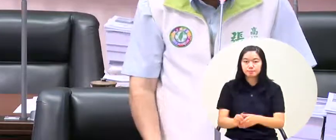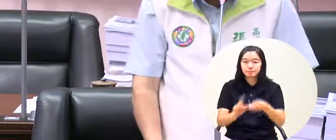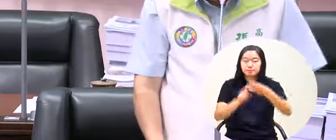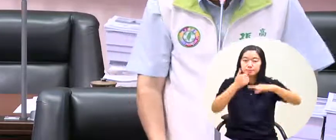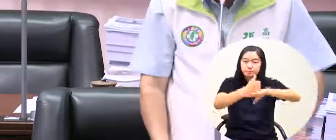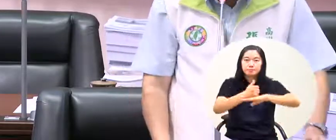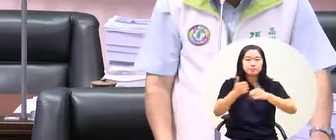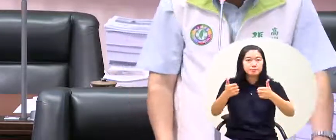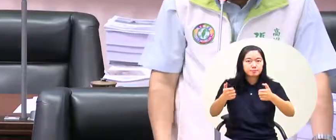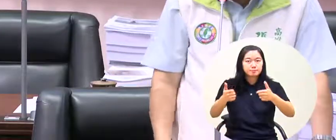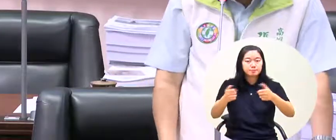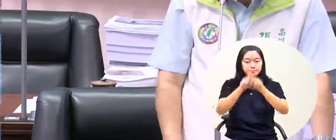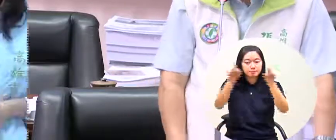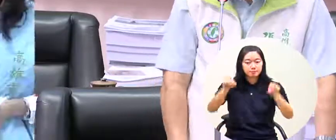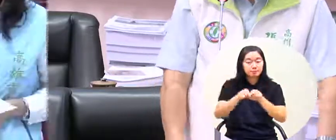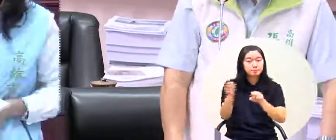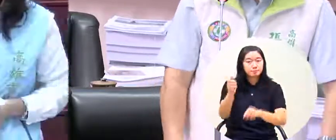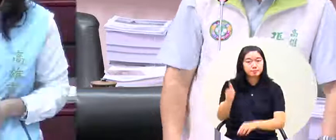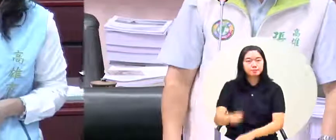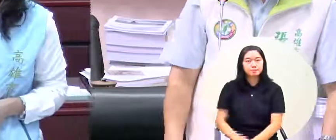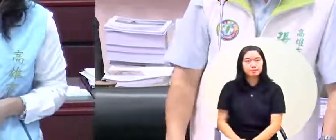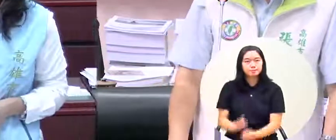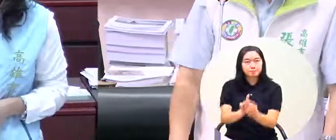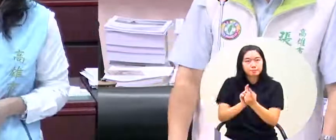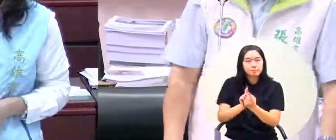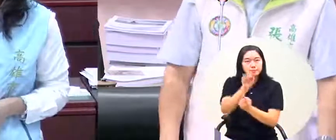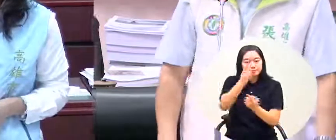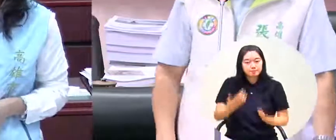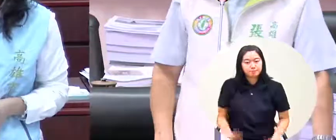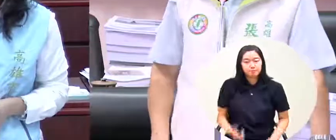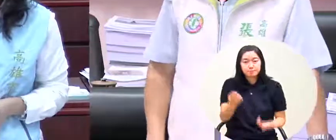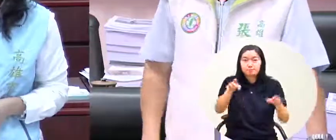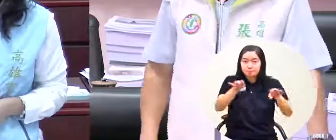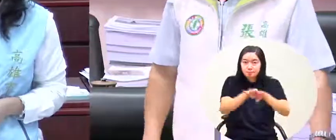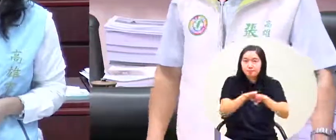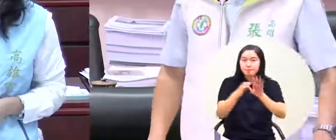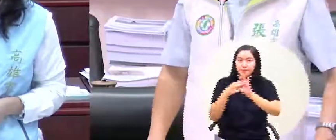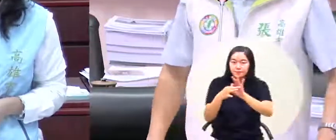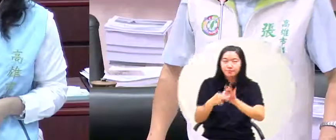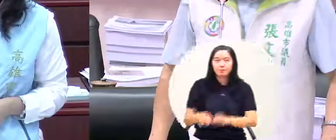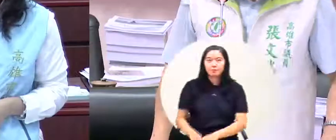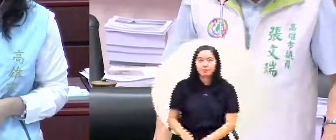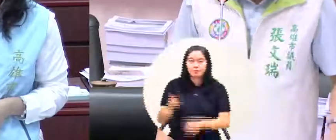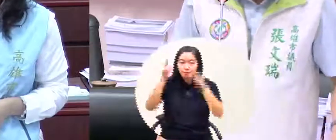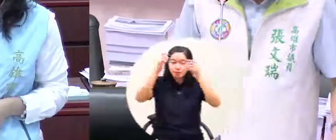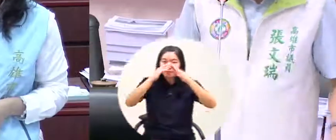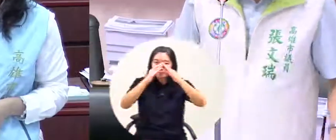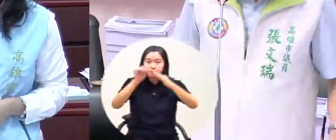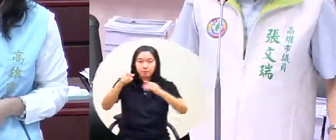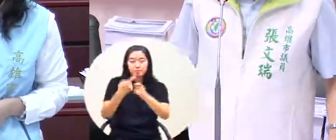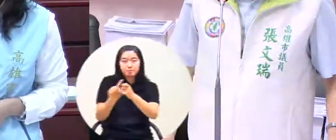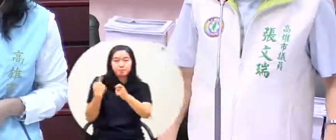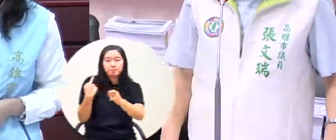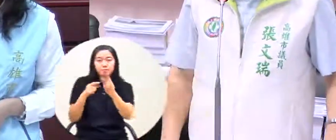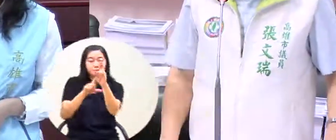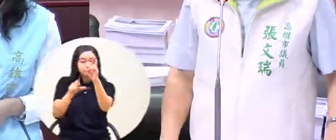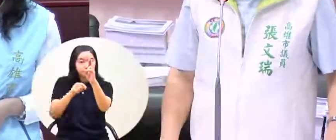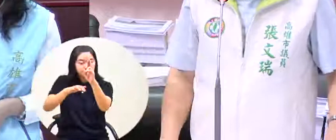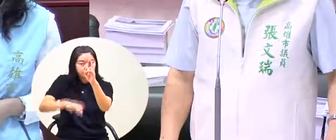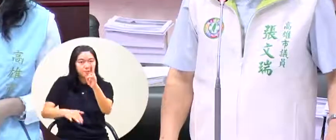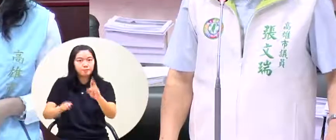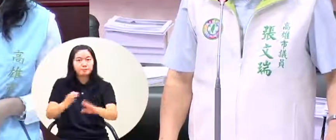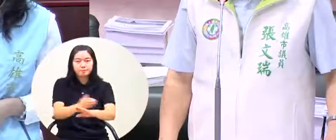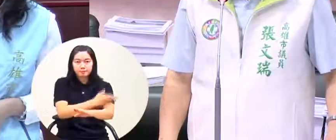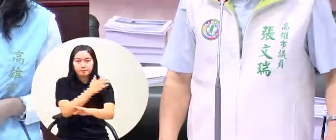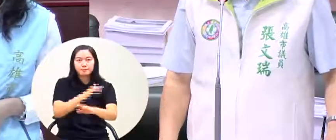谢谢张议员哈，对咱一立秀的关心哈。其实咱公司是伫个去年十二月底开始哈，落